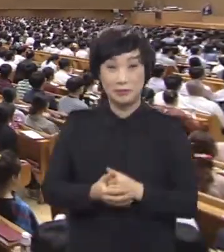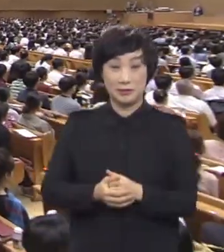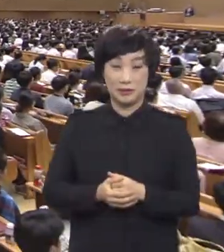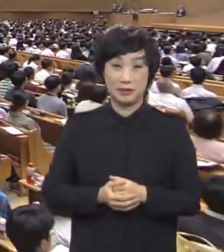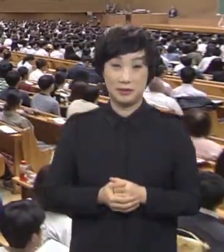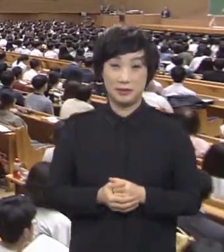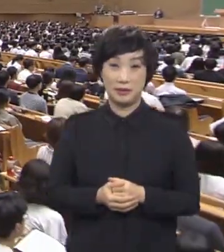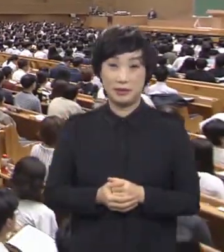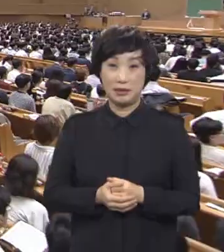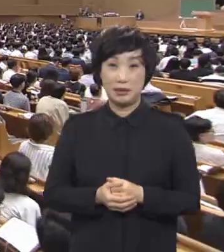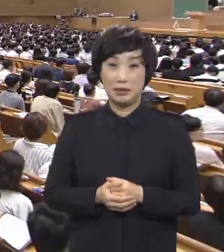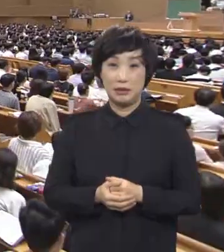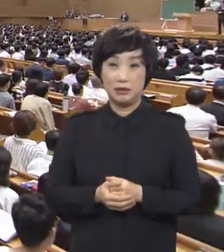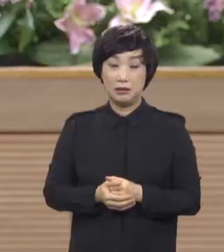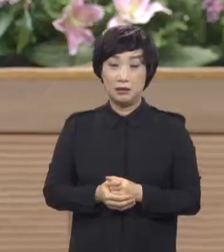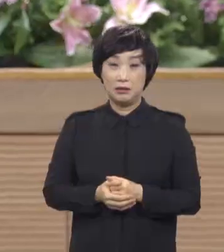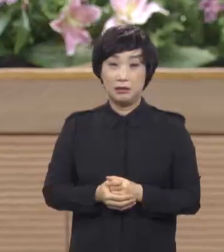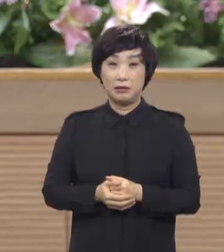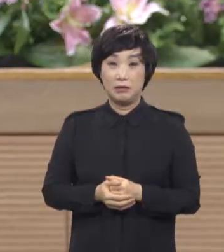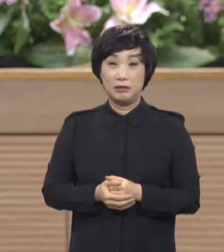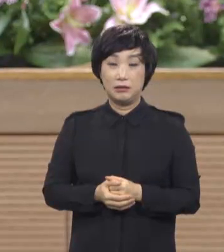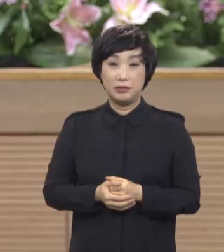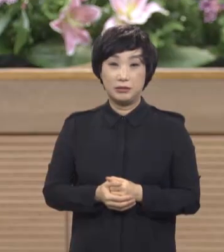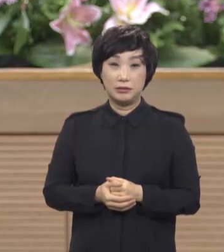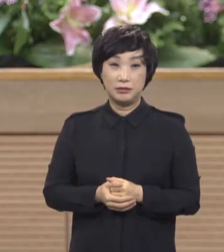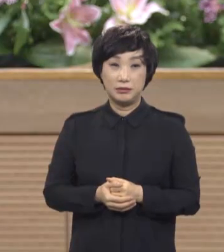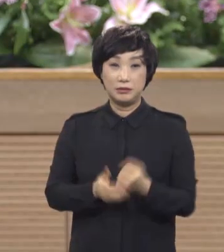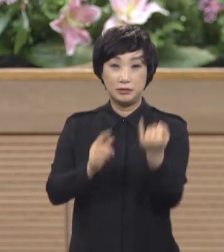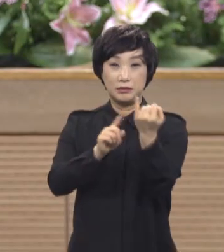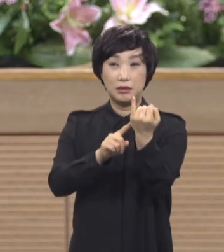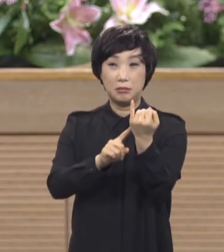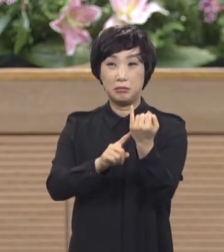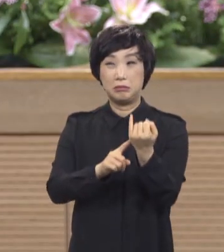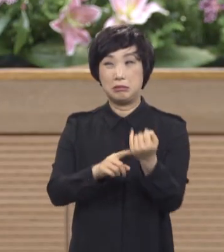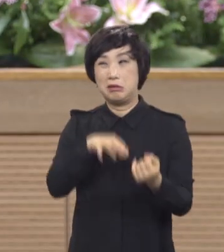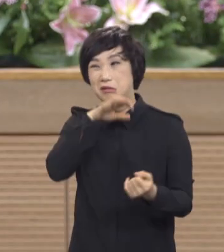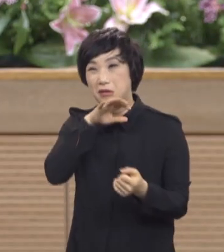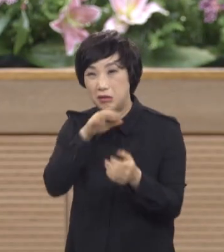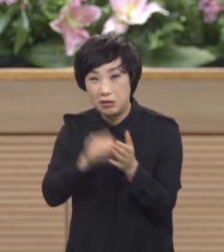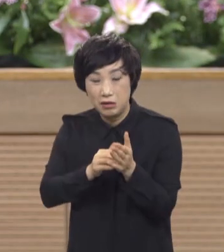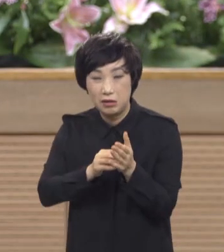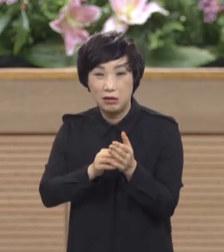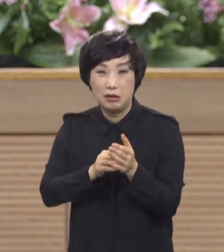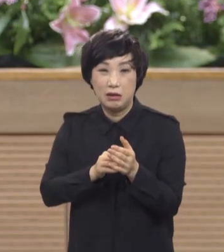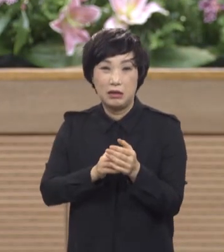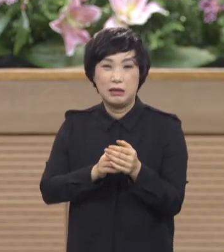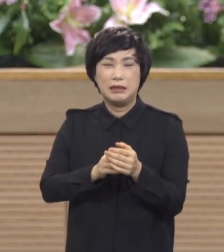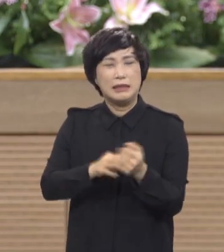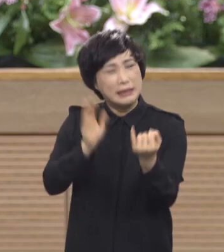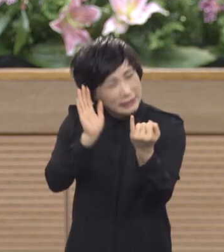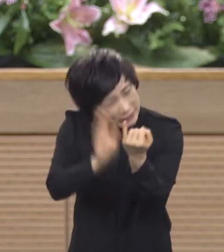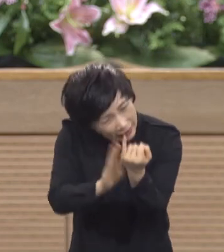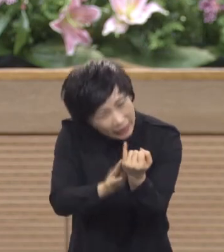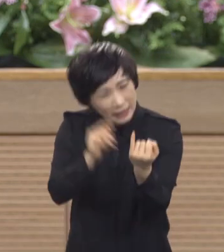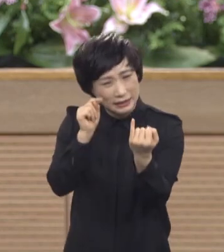그러니까 이렇게 마르다가 앙잘거리니까 마르다야